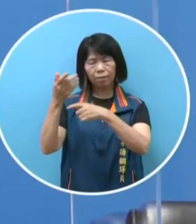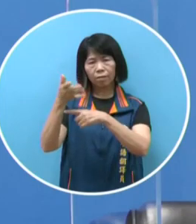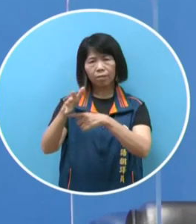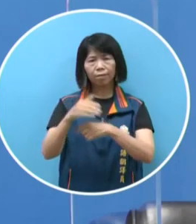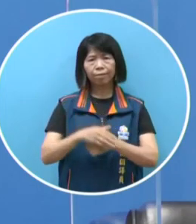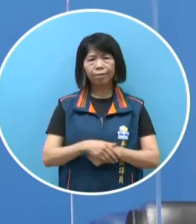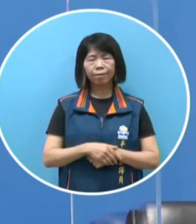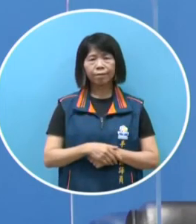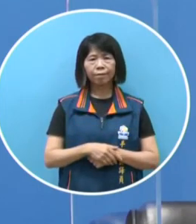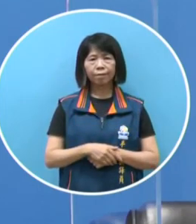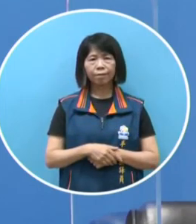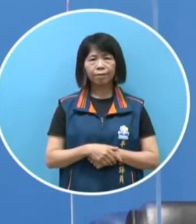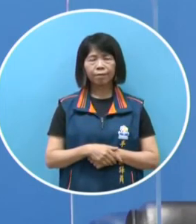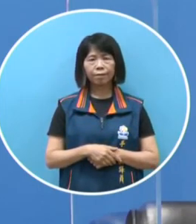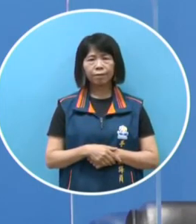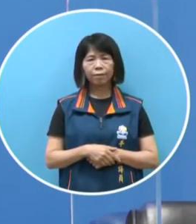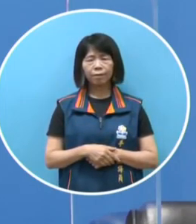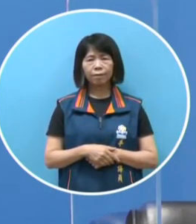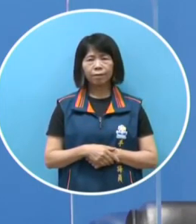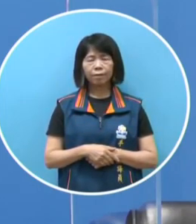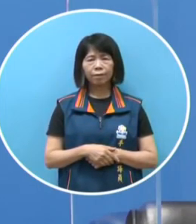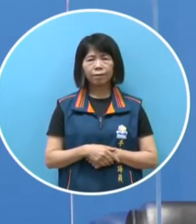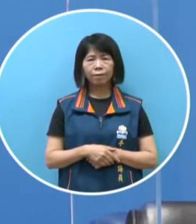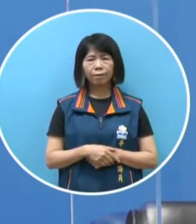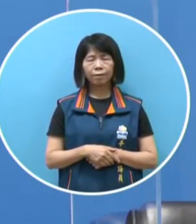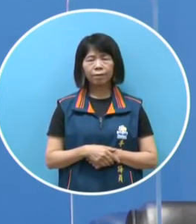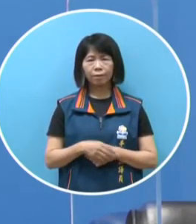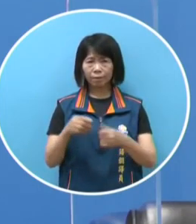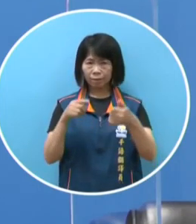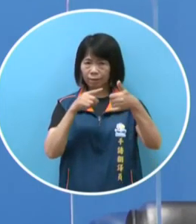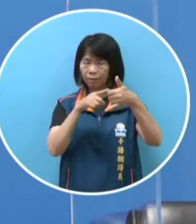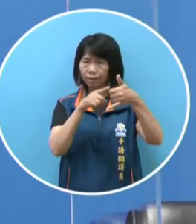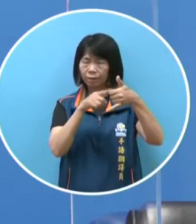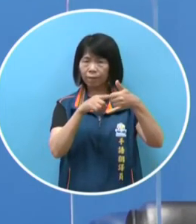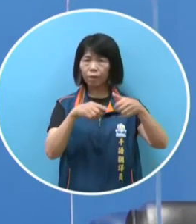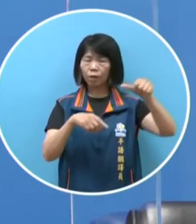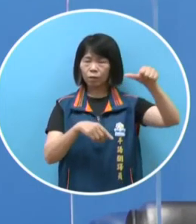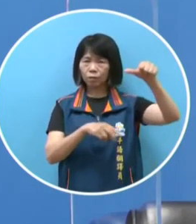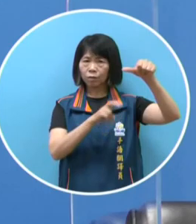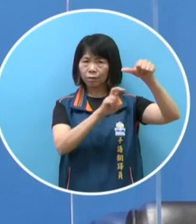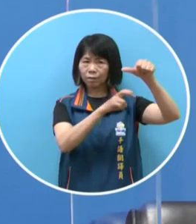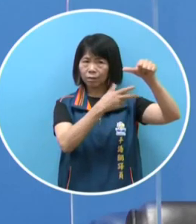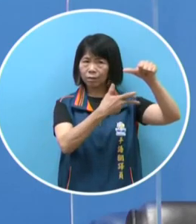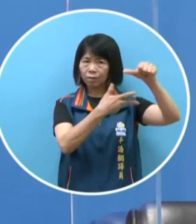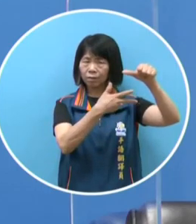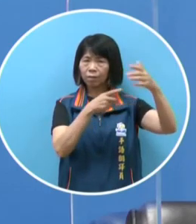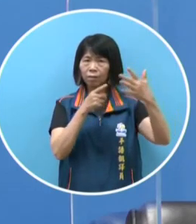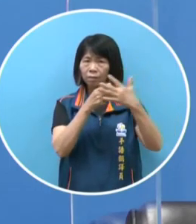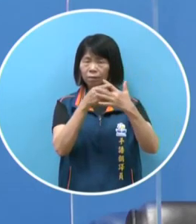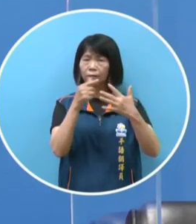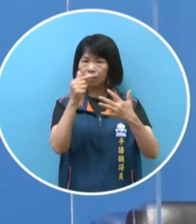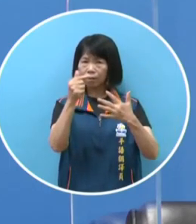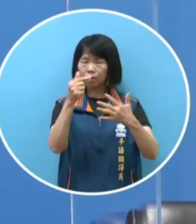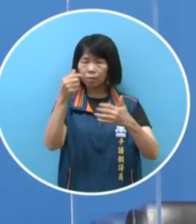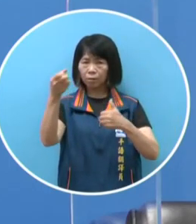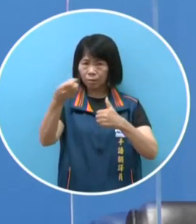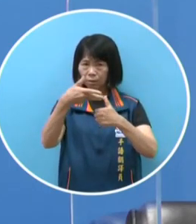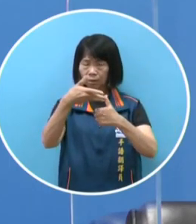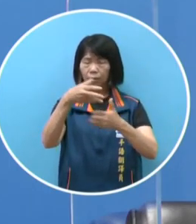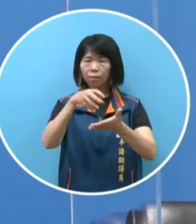哈。那在跟着，在他是从5月27号确诊之后，那一直